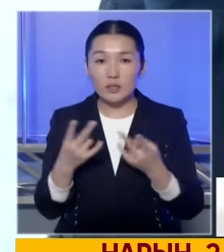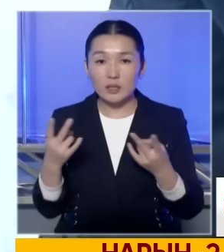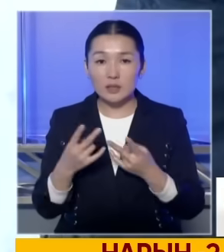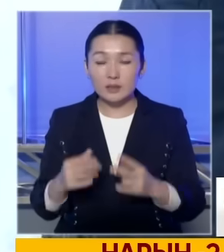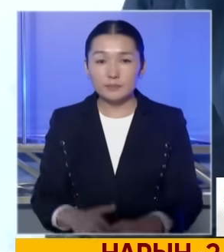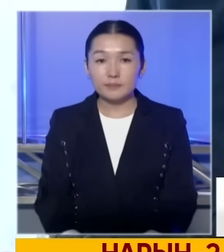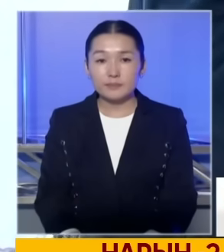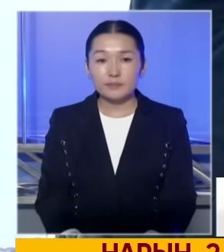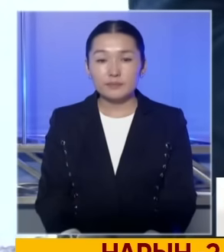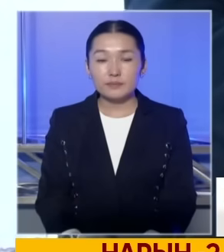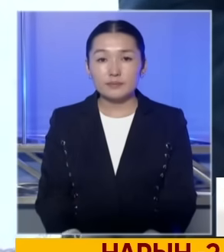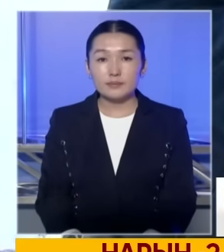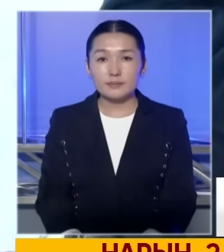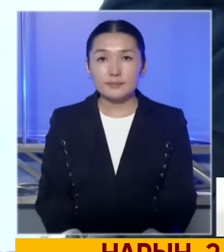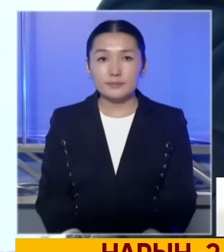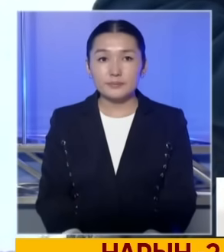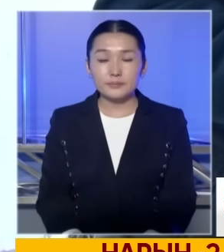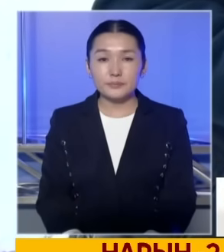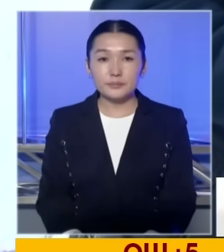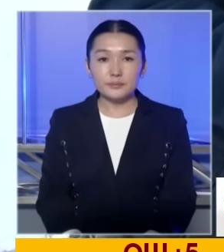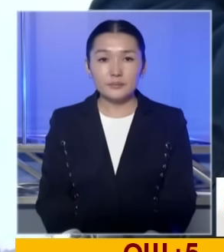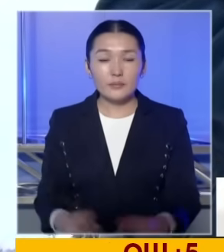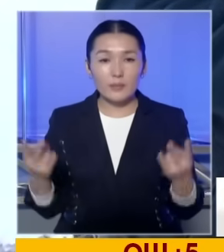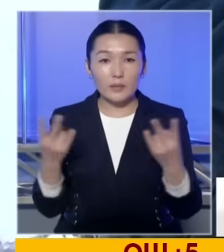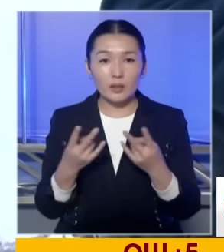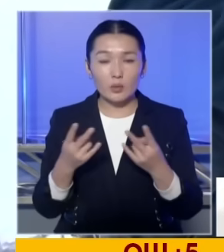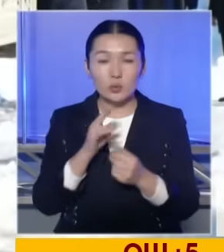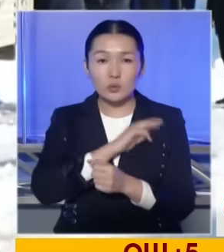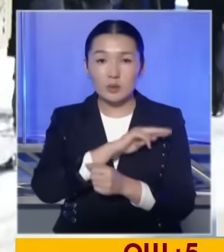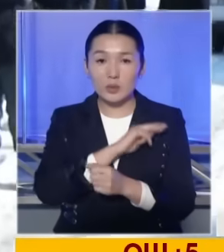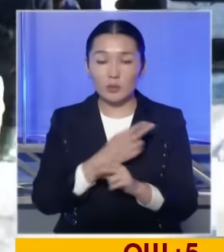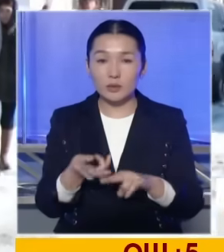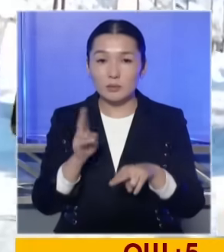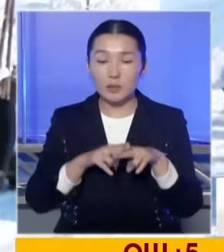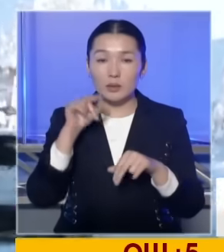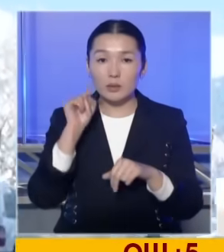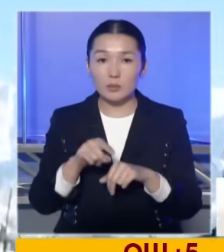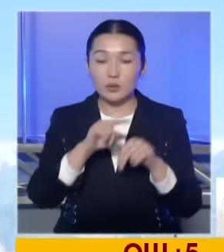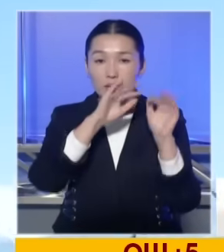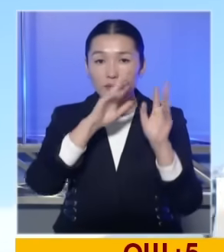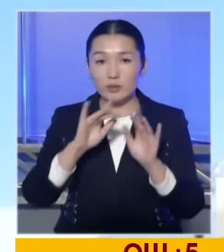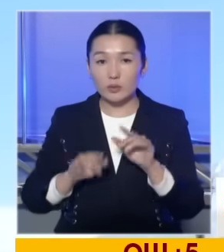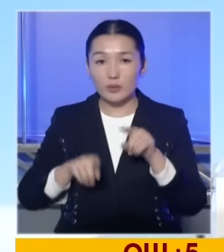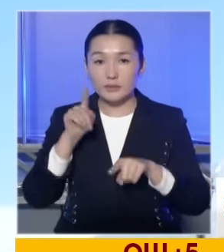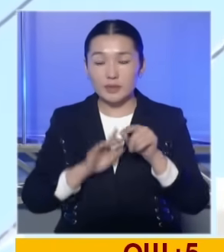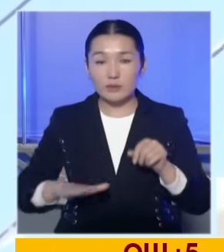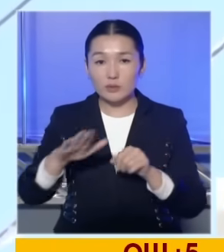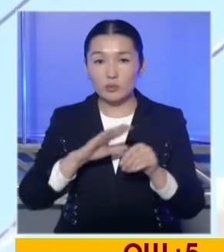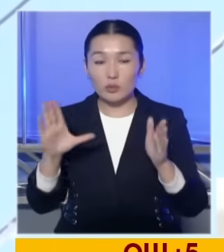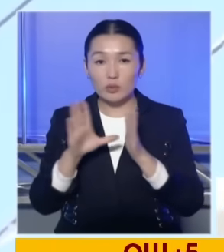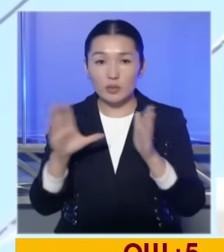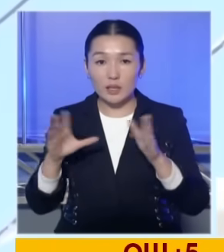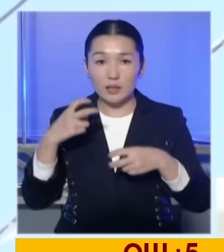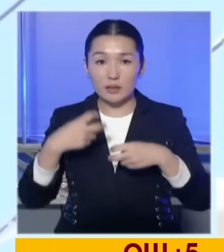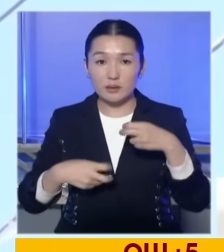болбосо келбейбиз бияка. Мына зарыгышыбыз менен келебиз. Калың кардан айрым тилкелерде электр жарыгы да убактылуу